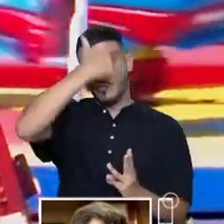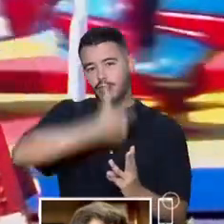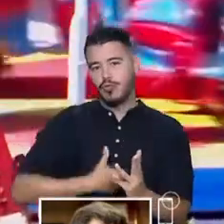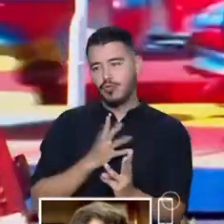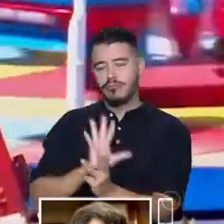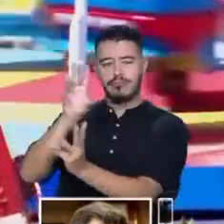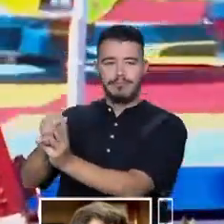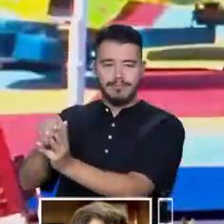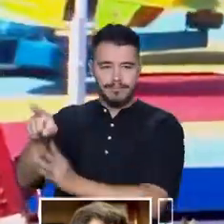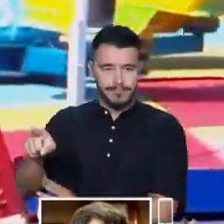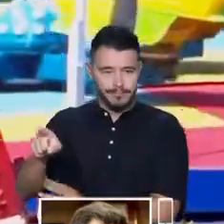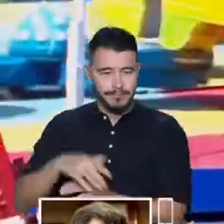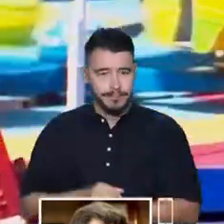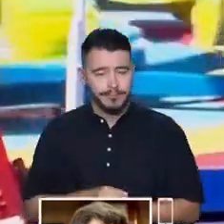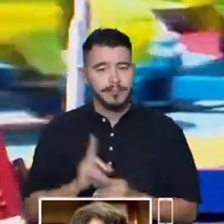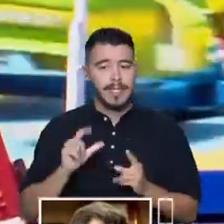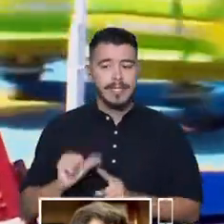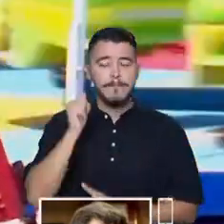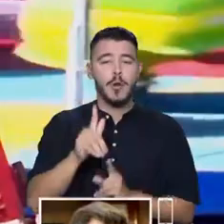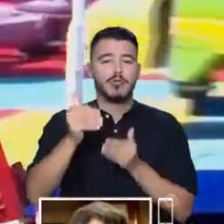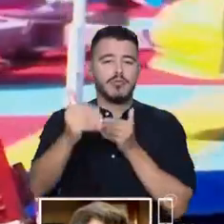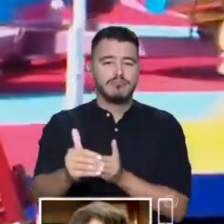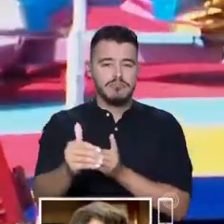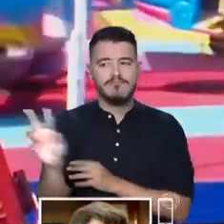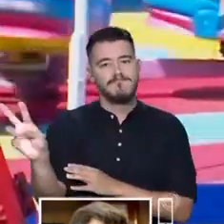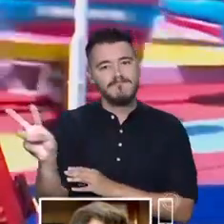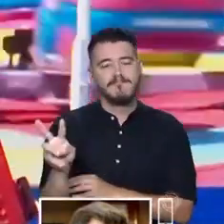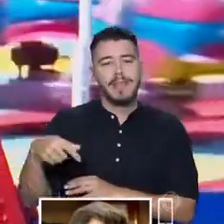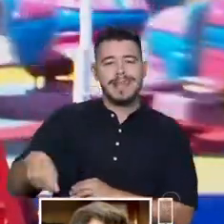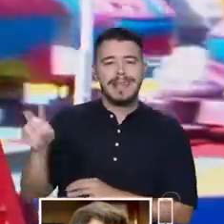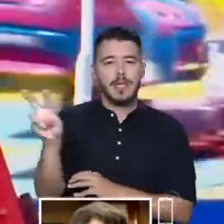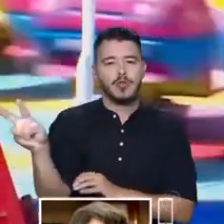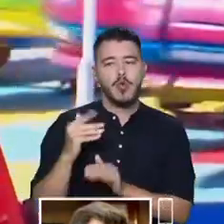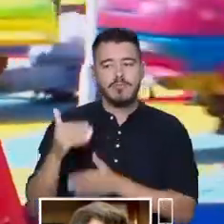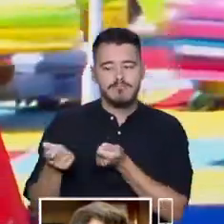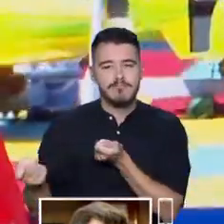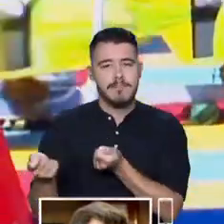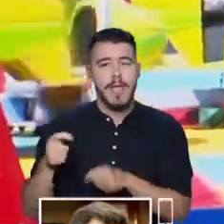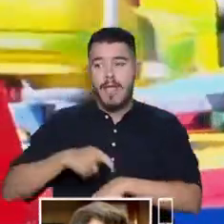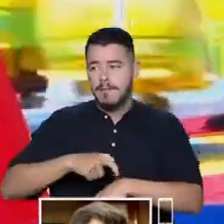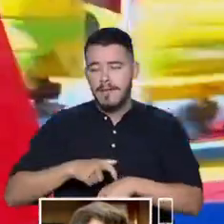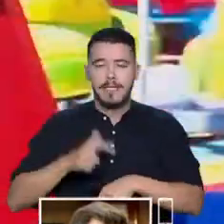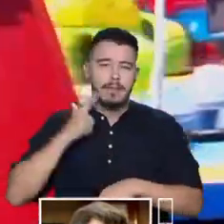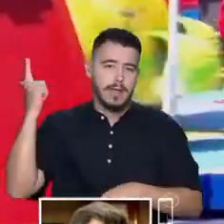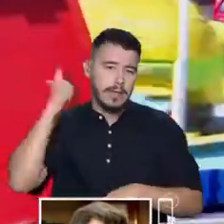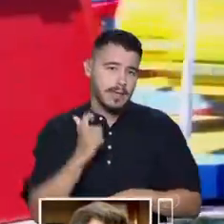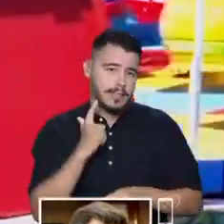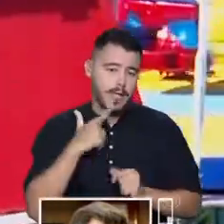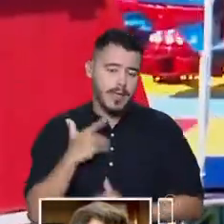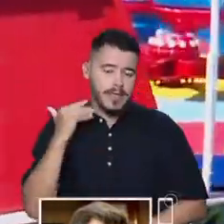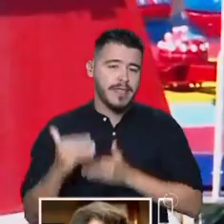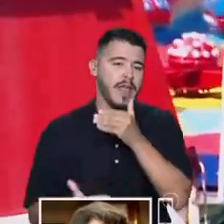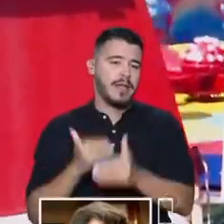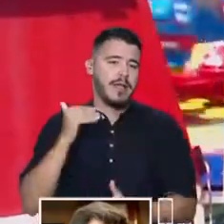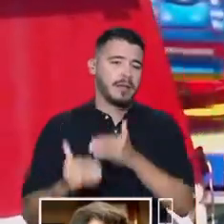στο πρώτο στάδιο, γιατί αυτή τη στιγμή όλη η υπόθεση βρίσκεται στην προανάκριση. Και επειδή υπάρχει